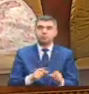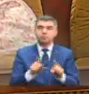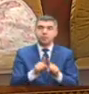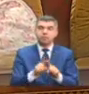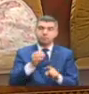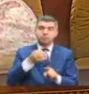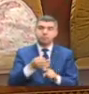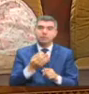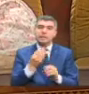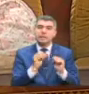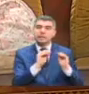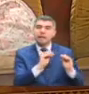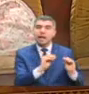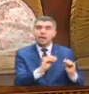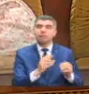التعليم،